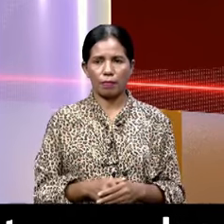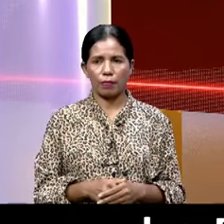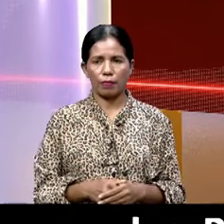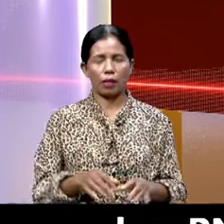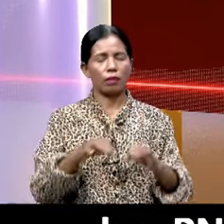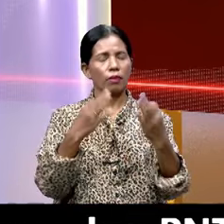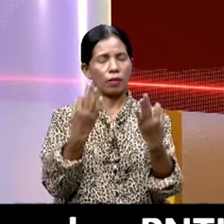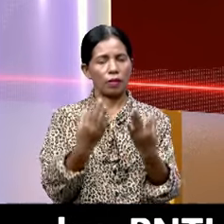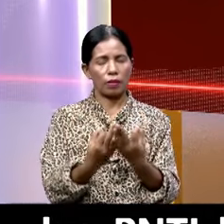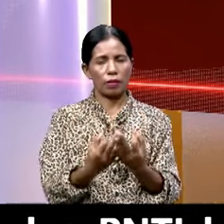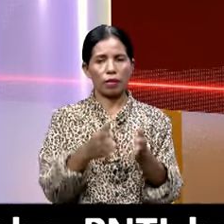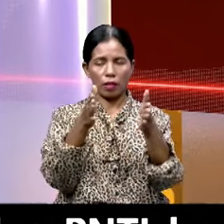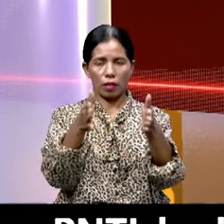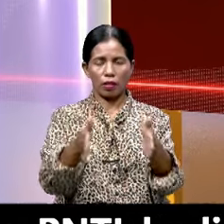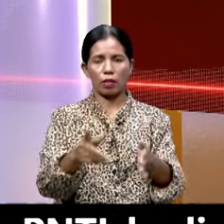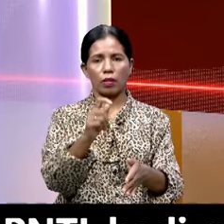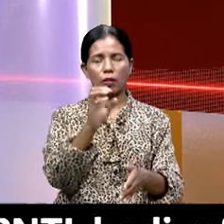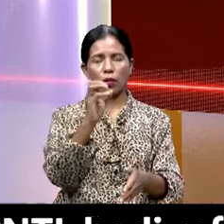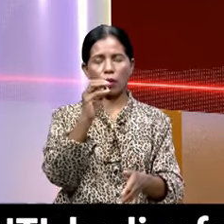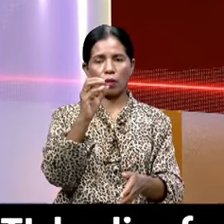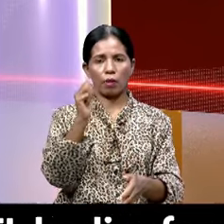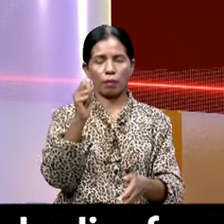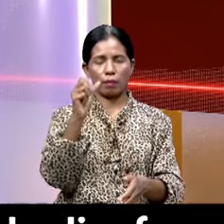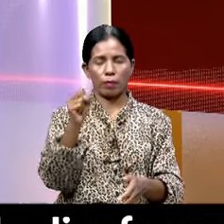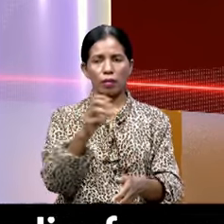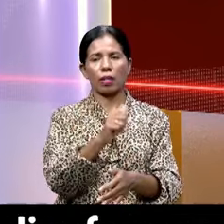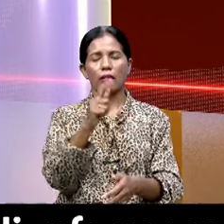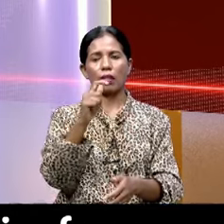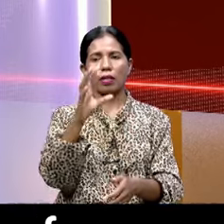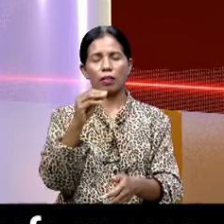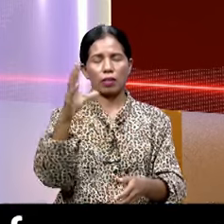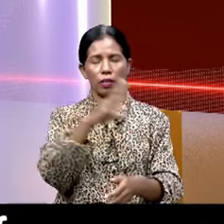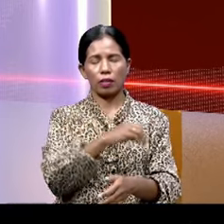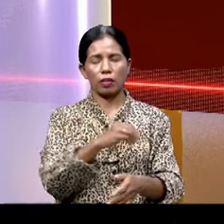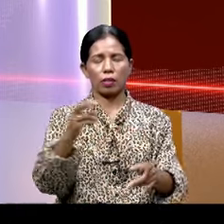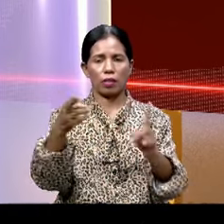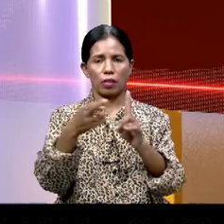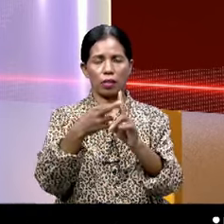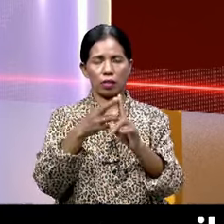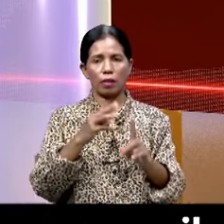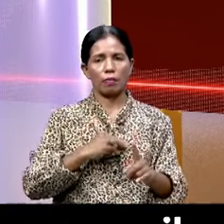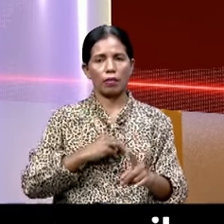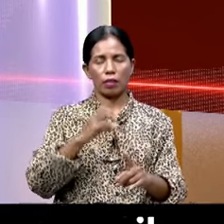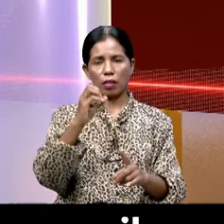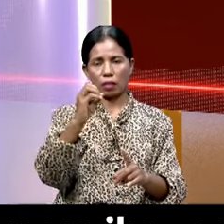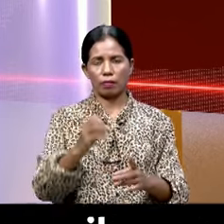Familia Matebeng halot Saudozu Thomas Alves Kodiku Anitai ia Jardin Duzeros Metinaru Dele.